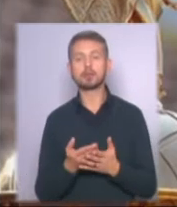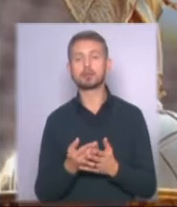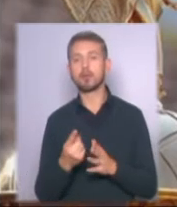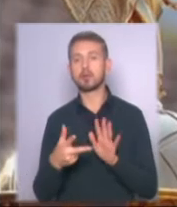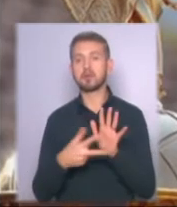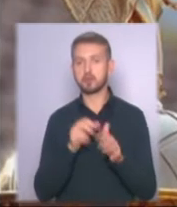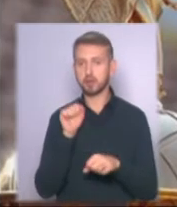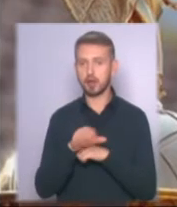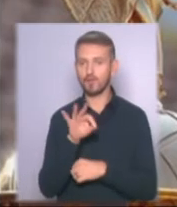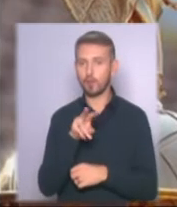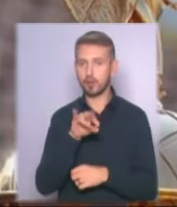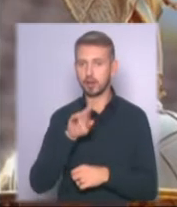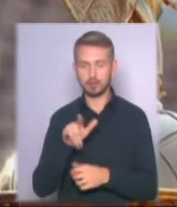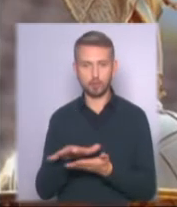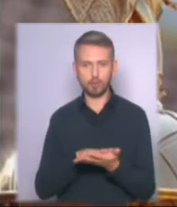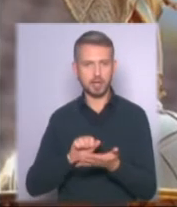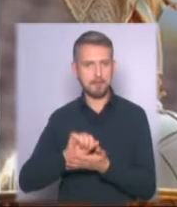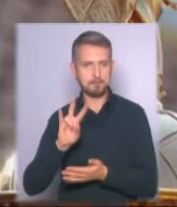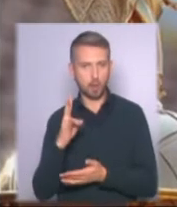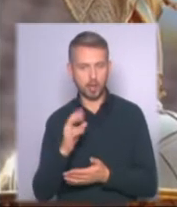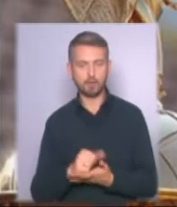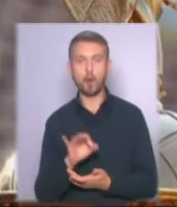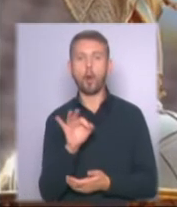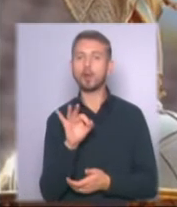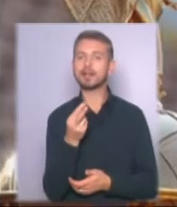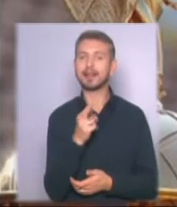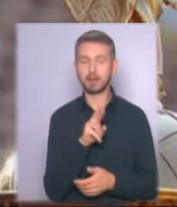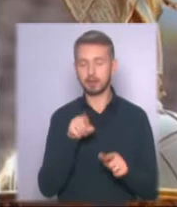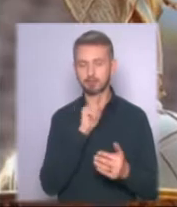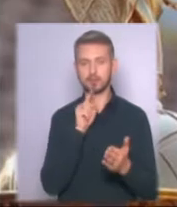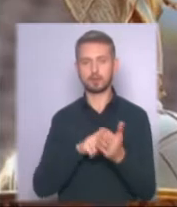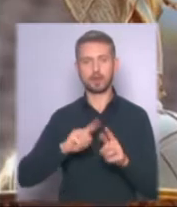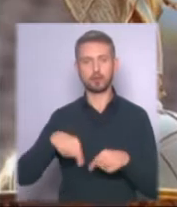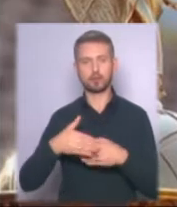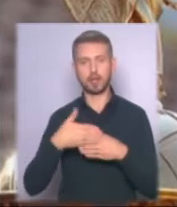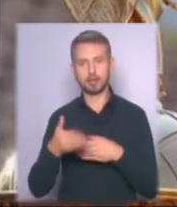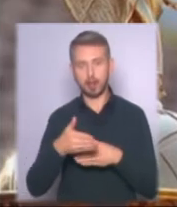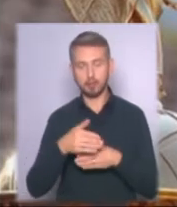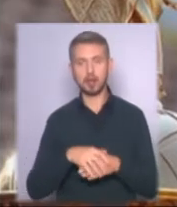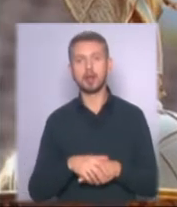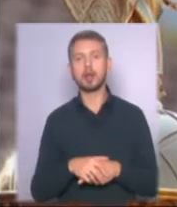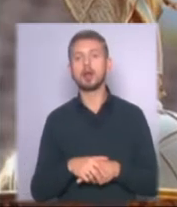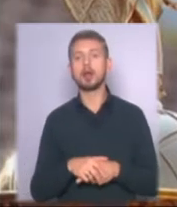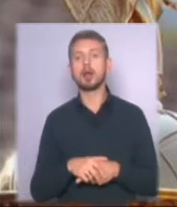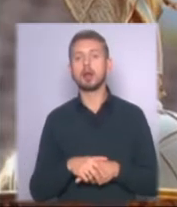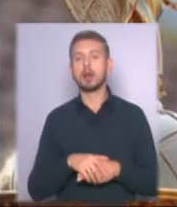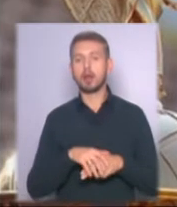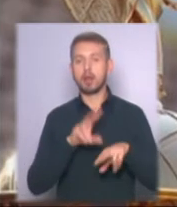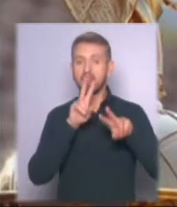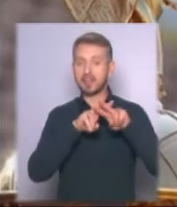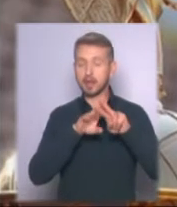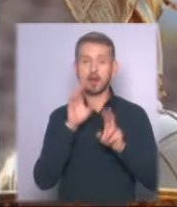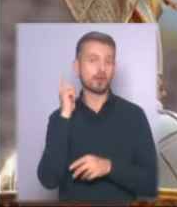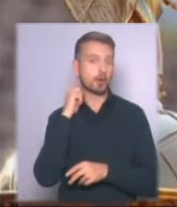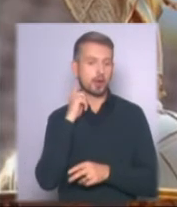подолала «Волинь», котра розбила «Миколаїв». Олександрія теж пройшла у наступний етап. Зірка у кіровоградському дербі не продемонструвала